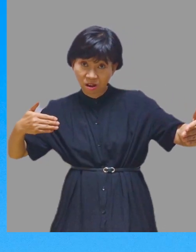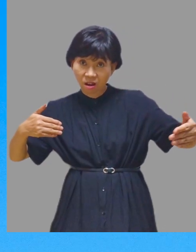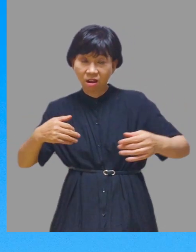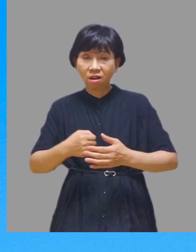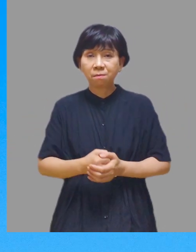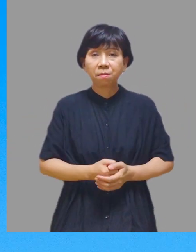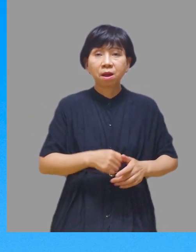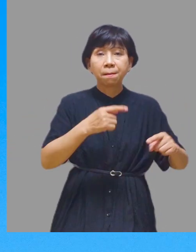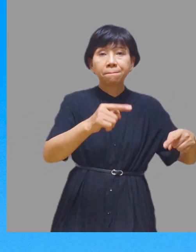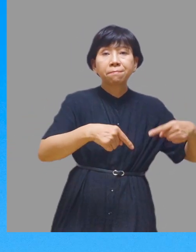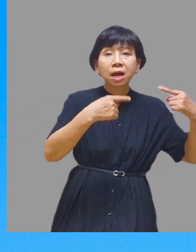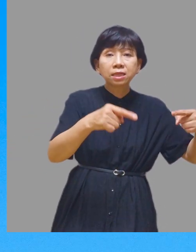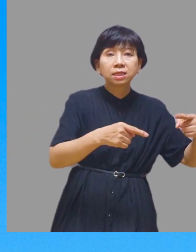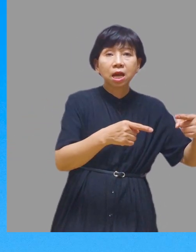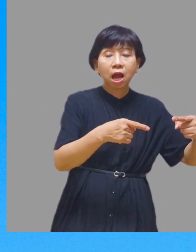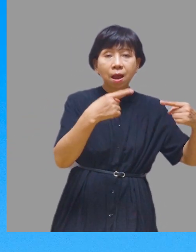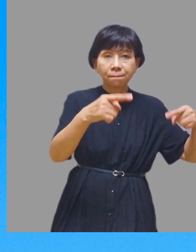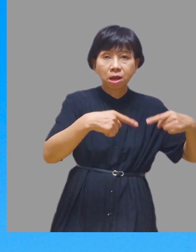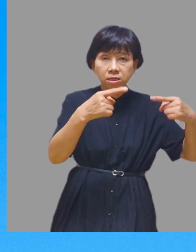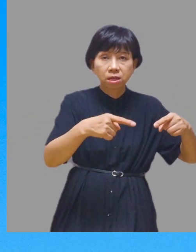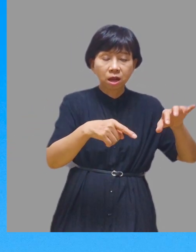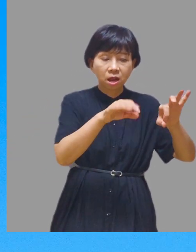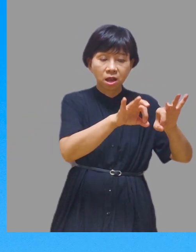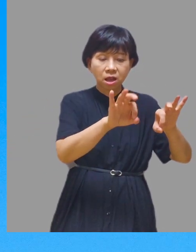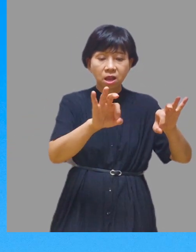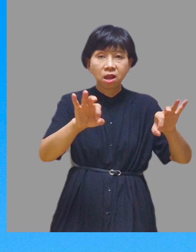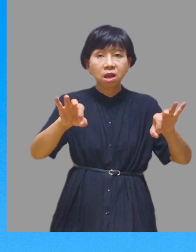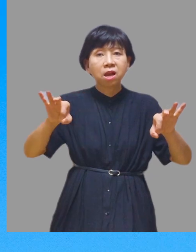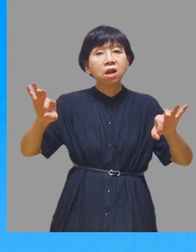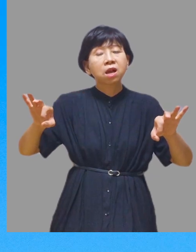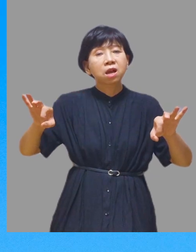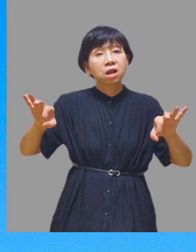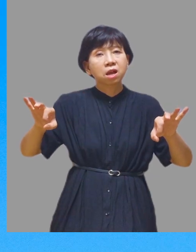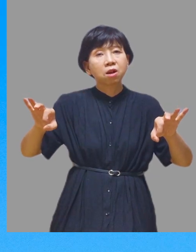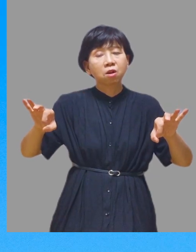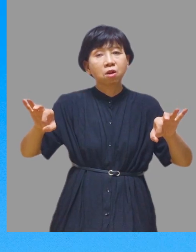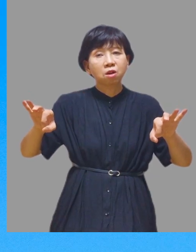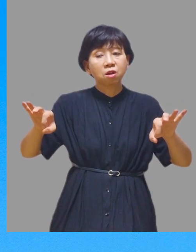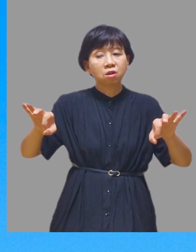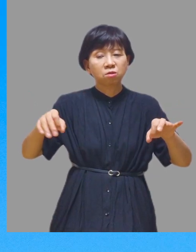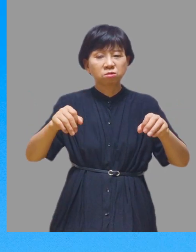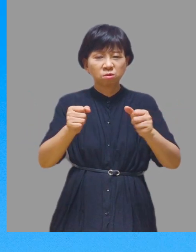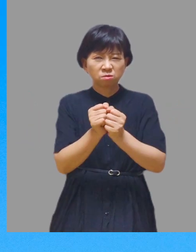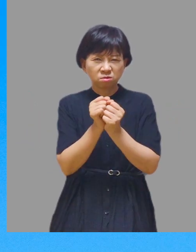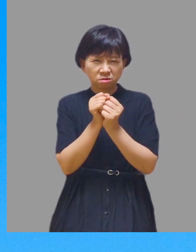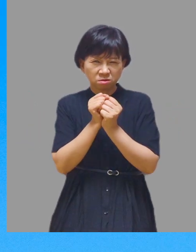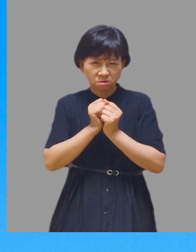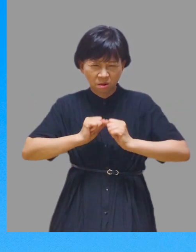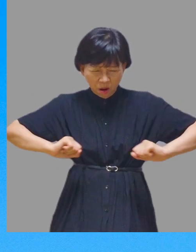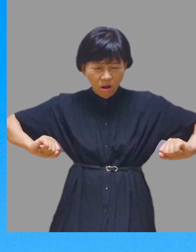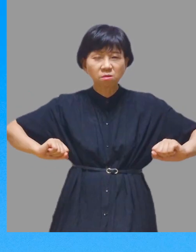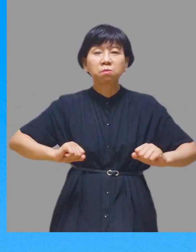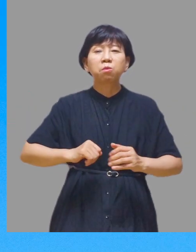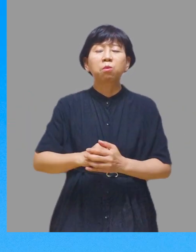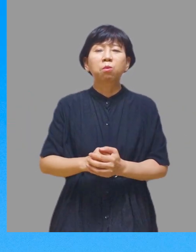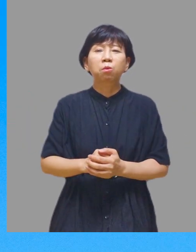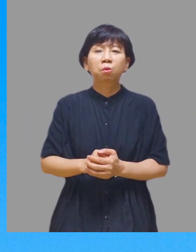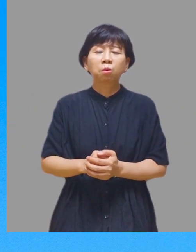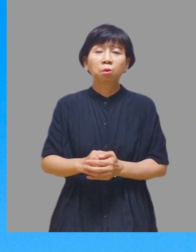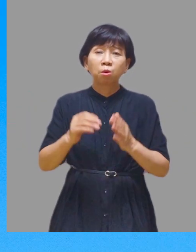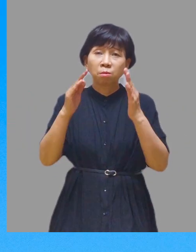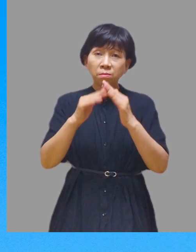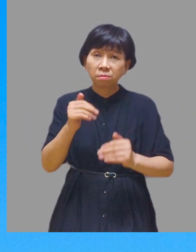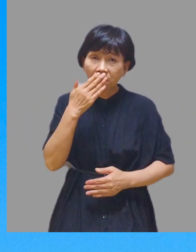정도로 외벽과 내벽이 엄청 두꺼웠어요. 그래서 이 성벽을 철옹성이라고 했습니다. 여러분, 이 성을 무너뜨릴